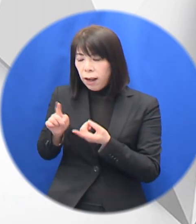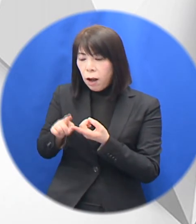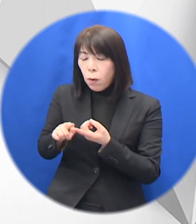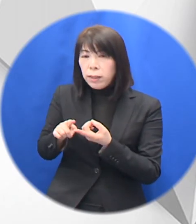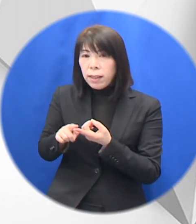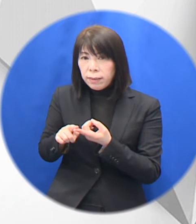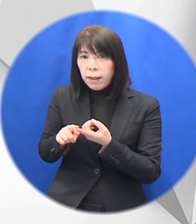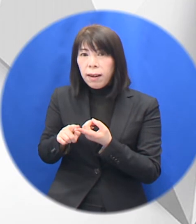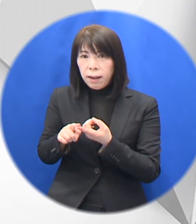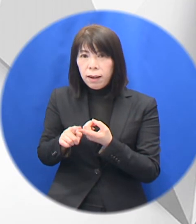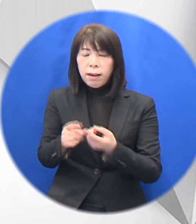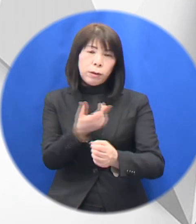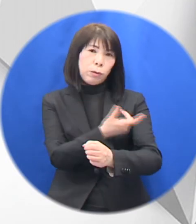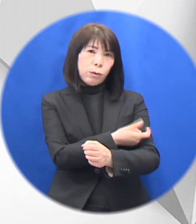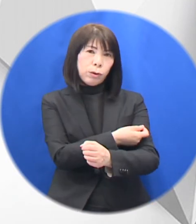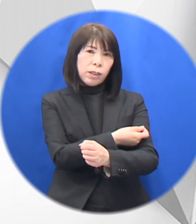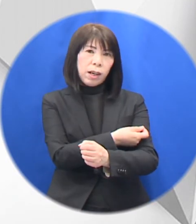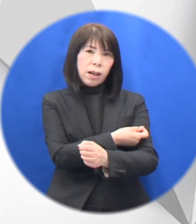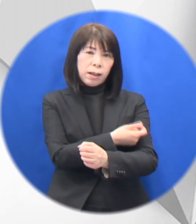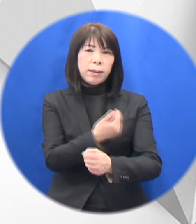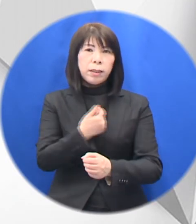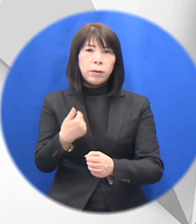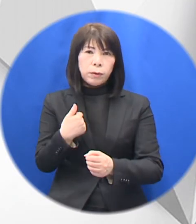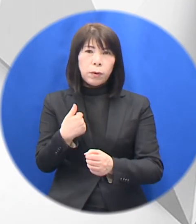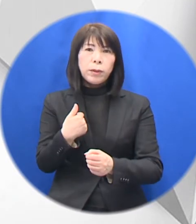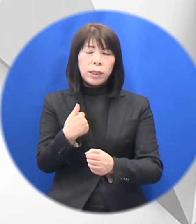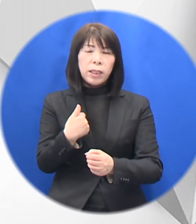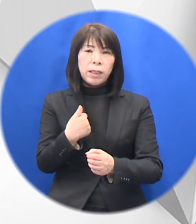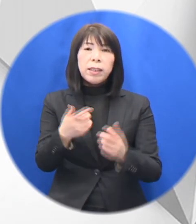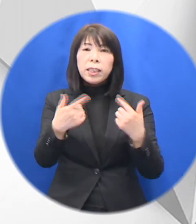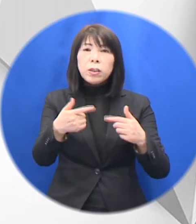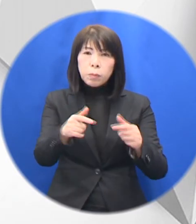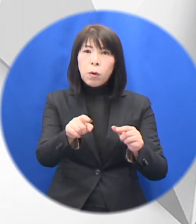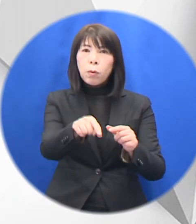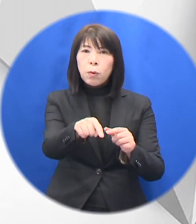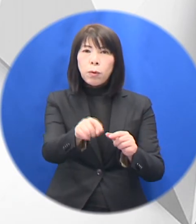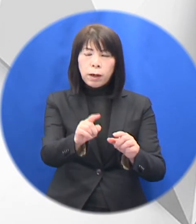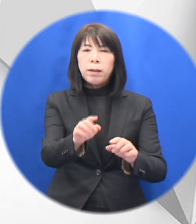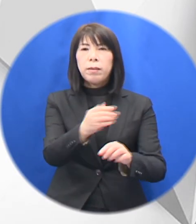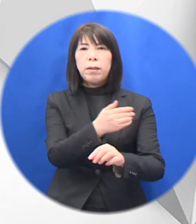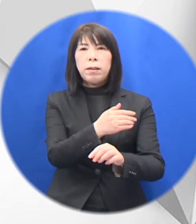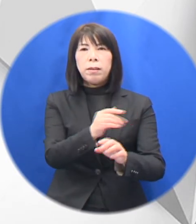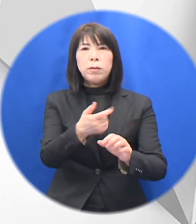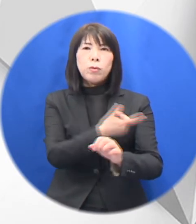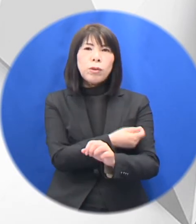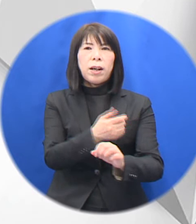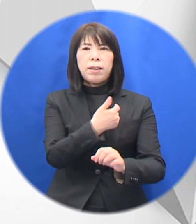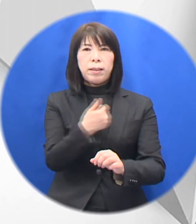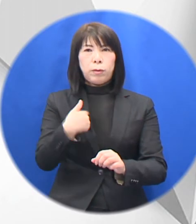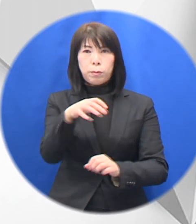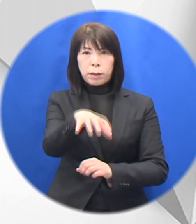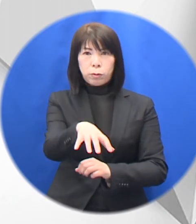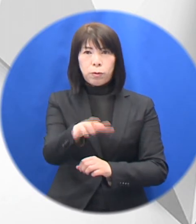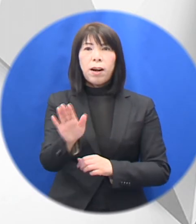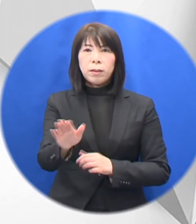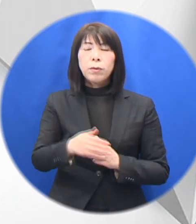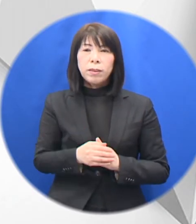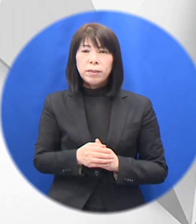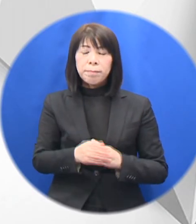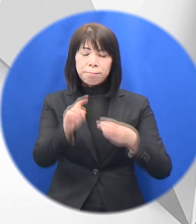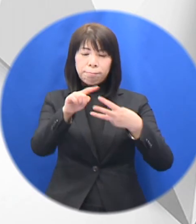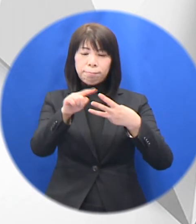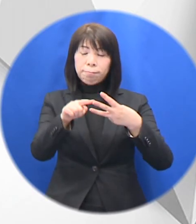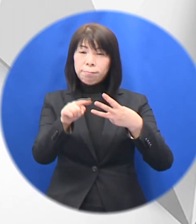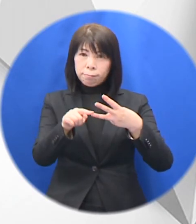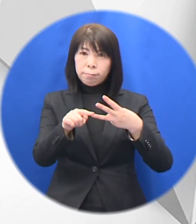ですね、接種が受けられるような形に、まあ、常設にするというところが、まあ、3つの特徴でございます。 まあ、それぞれにメリットがあるので自分